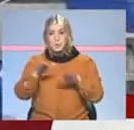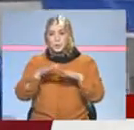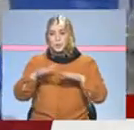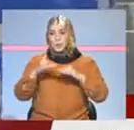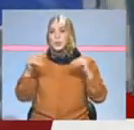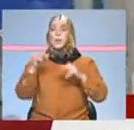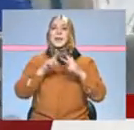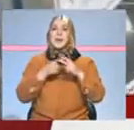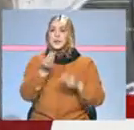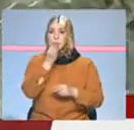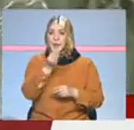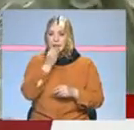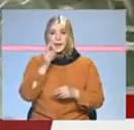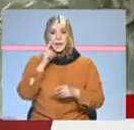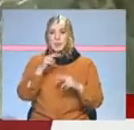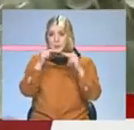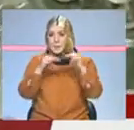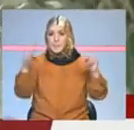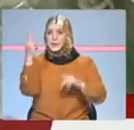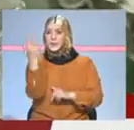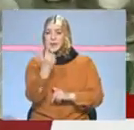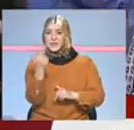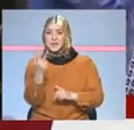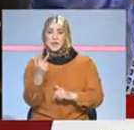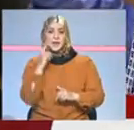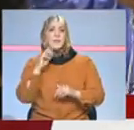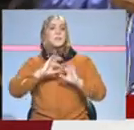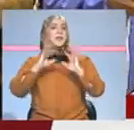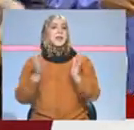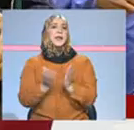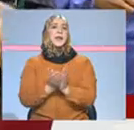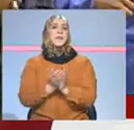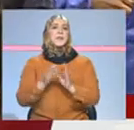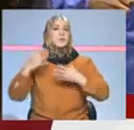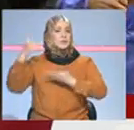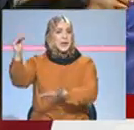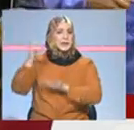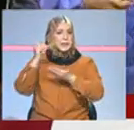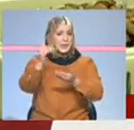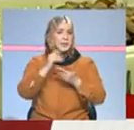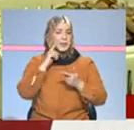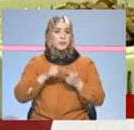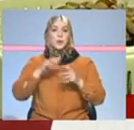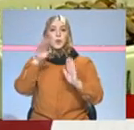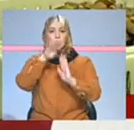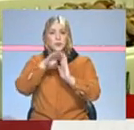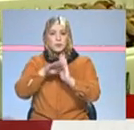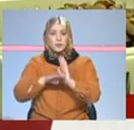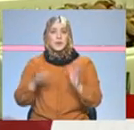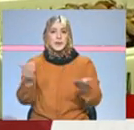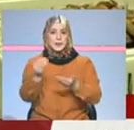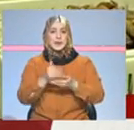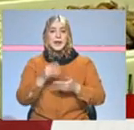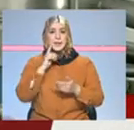الصناعات الغذائية التي تحتل المرتبة الثالثة في كفة التصدير فقد تقلص إجمالي صادراتها